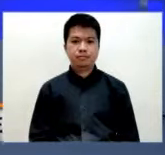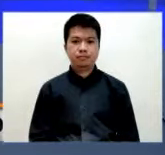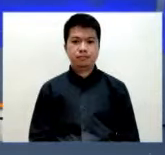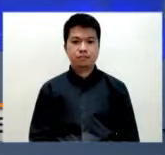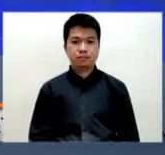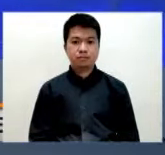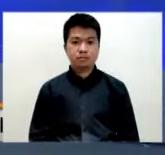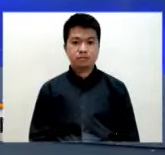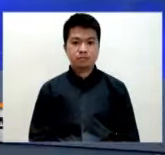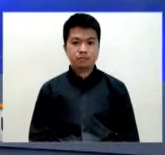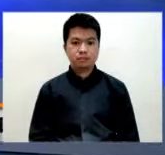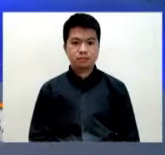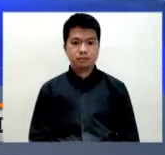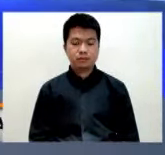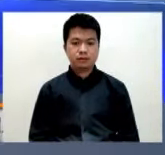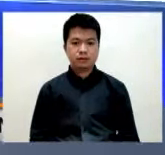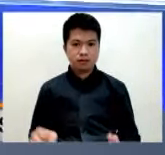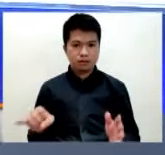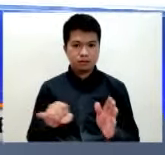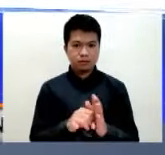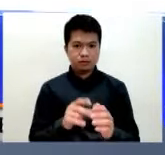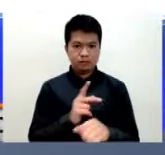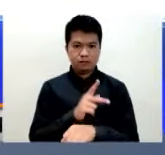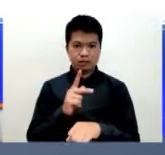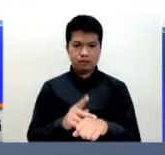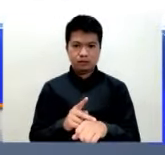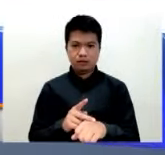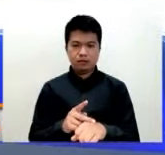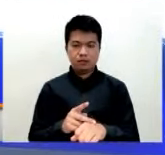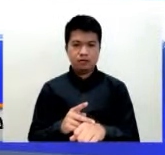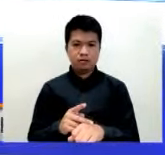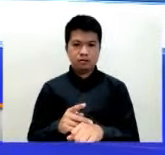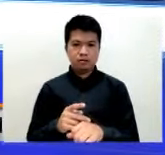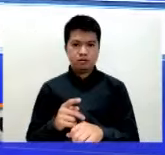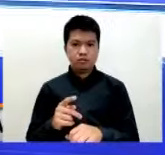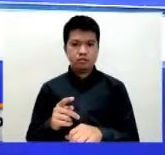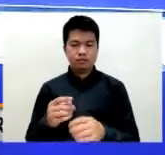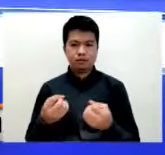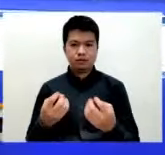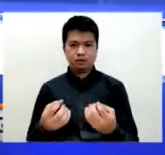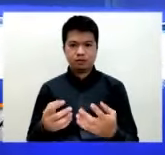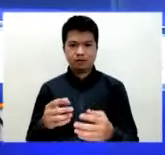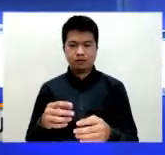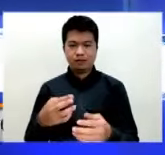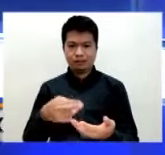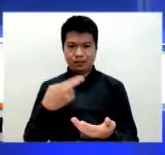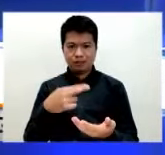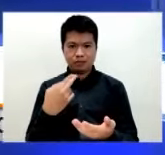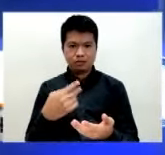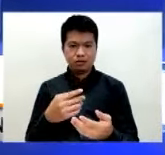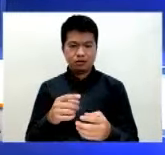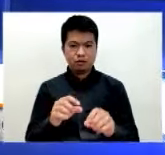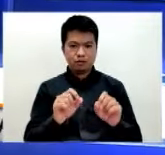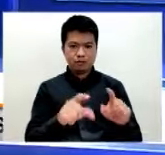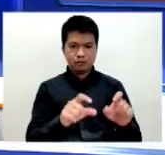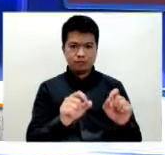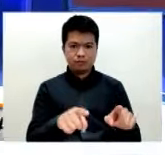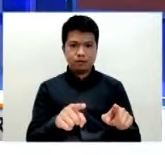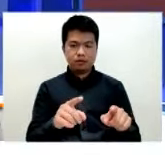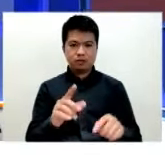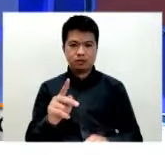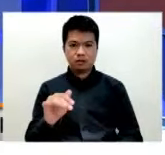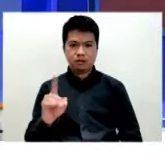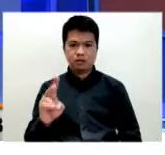ulit mag-import ng Pilipinas ng daan-daan libong metriko tonelada ng bigas. Eksklusibo raw itong ibebenta sa mga kadiwa store sa